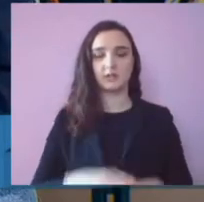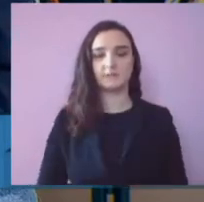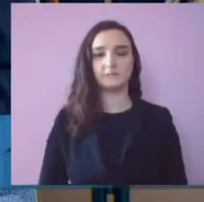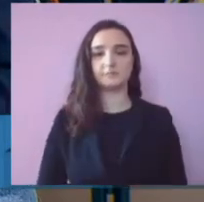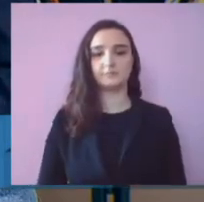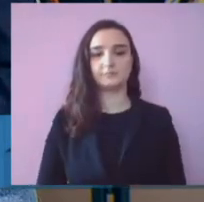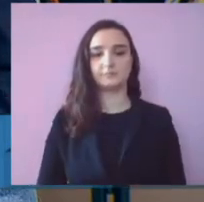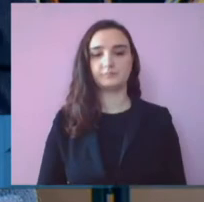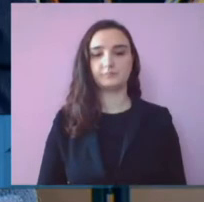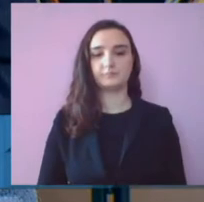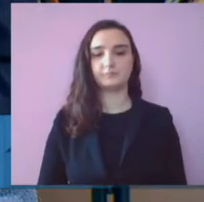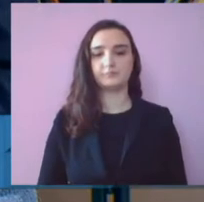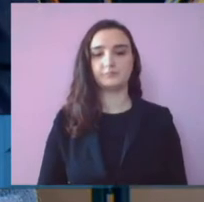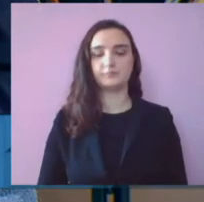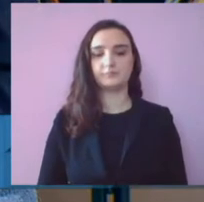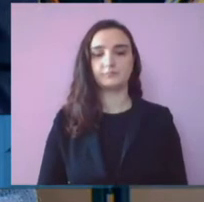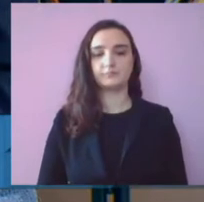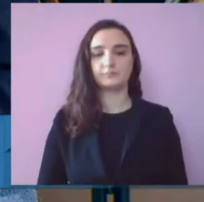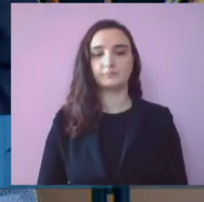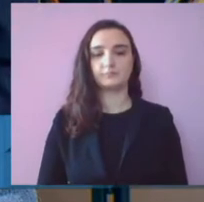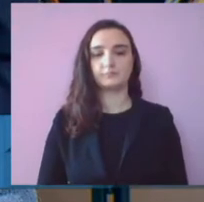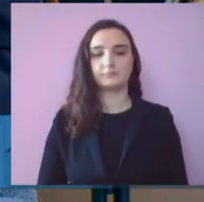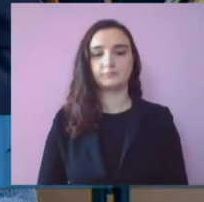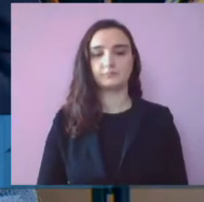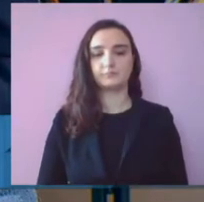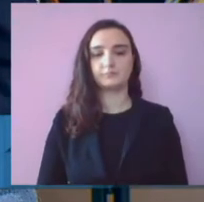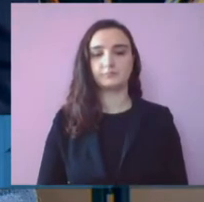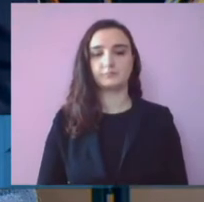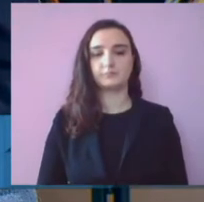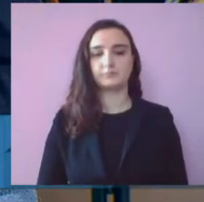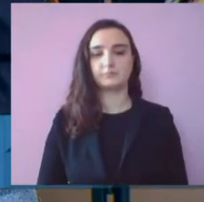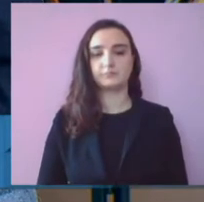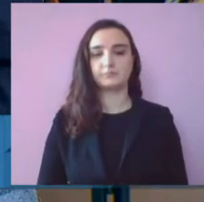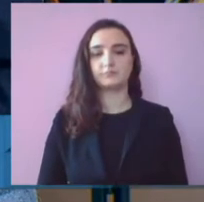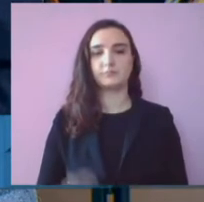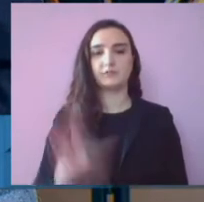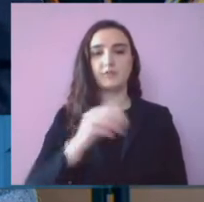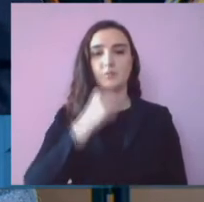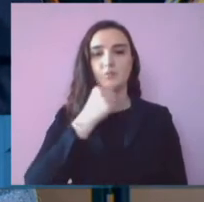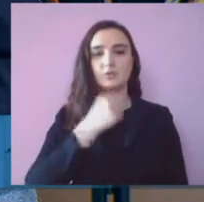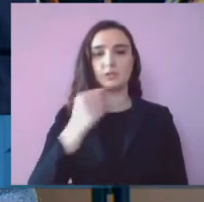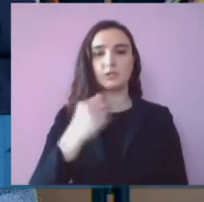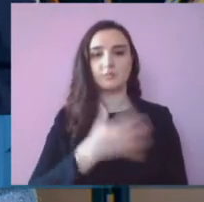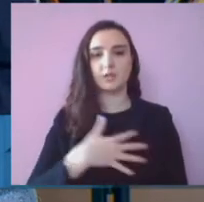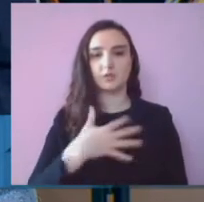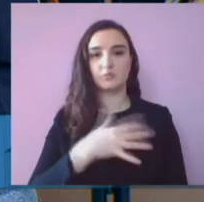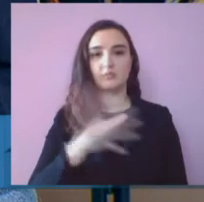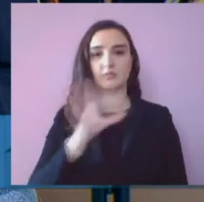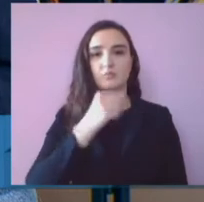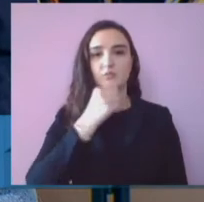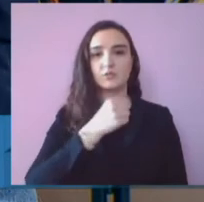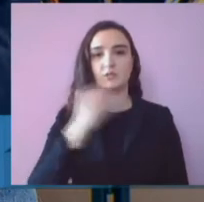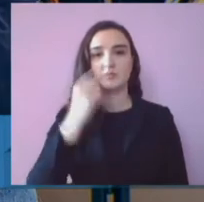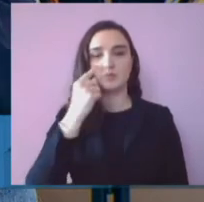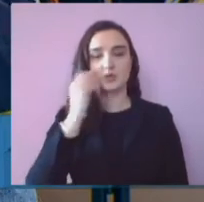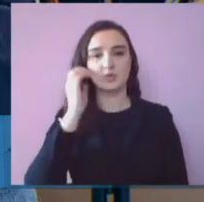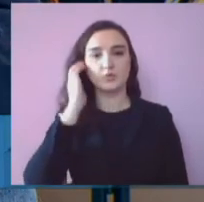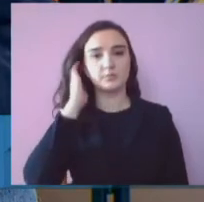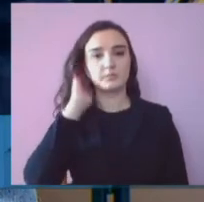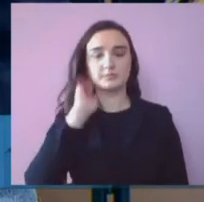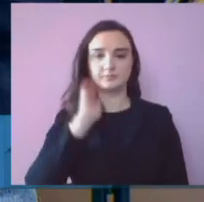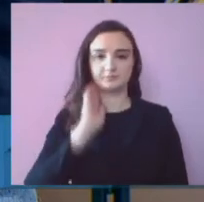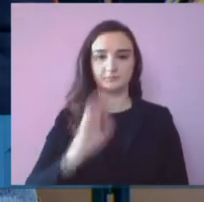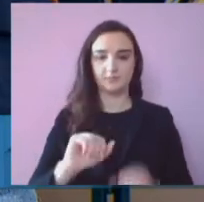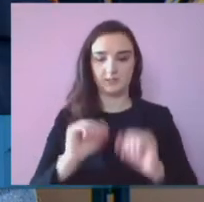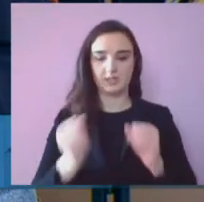შესაბამისად, რა თქმა უნდა, ყველა მოზდილი დარდობს, ყველა მოზდილი ფიქრობს, ყველა მოზდილს განსაკუთრებით ეხლა ნაზამთრალს,